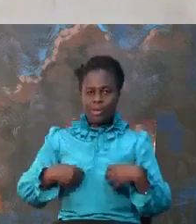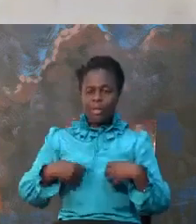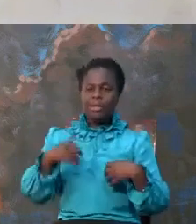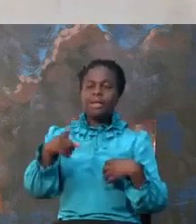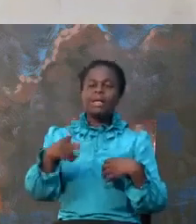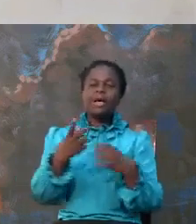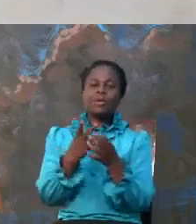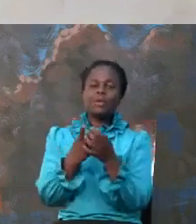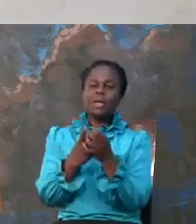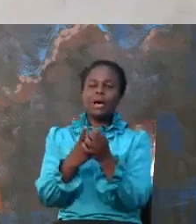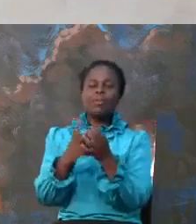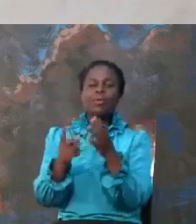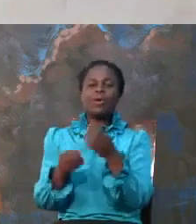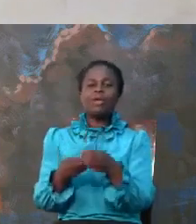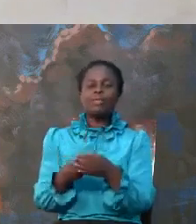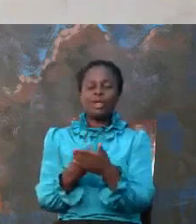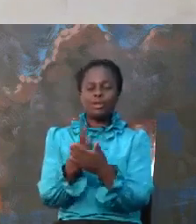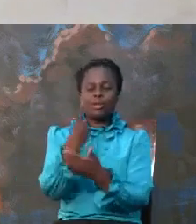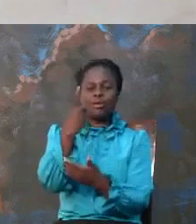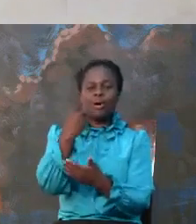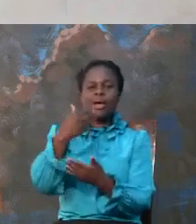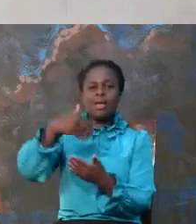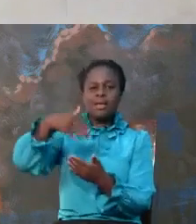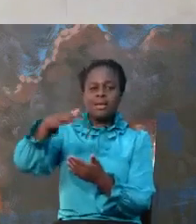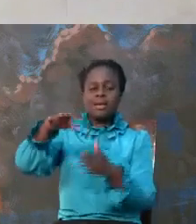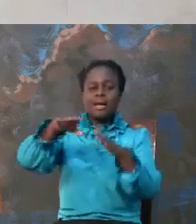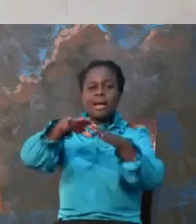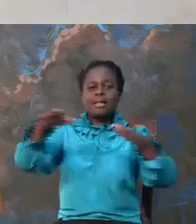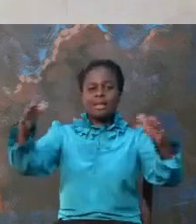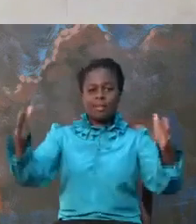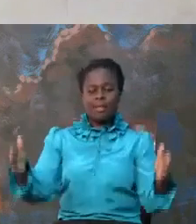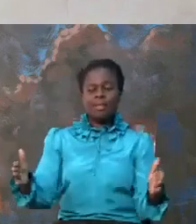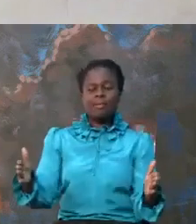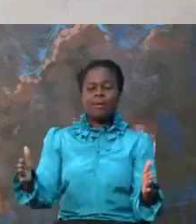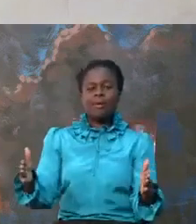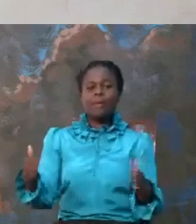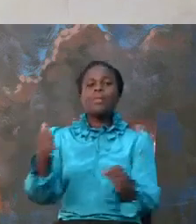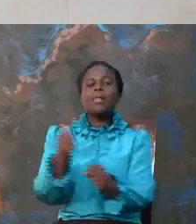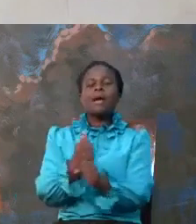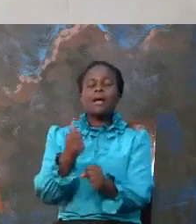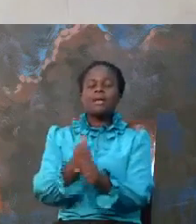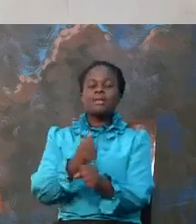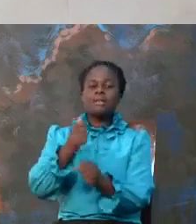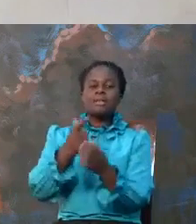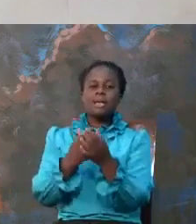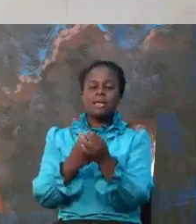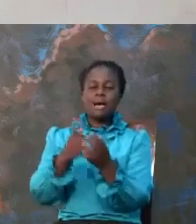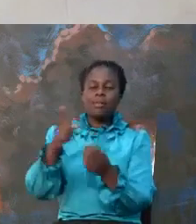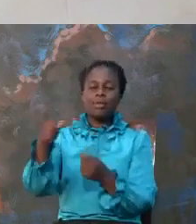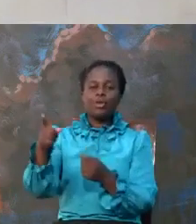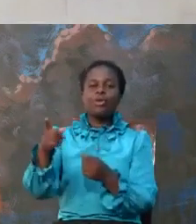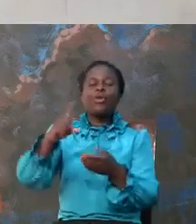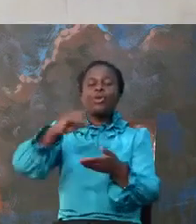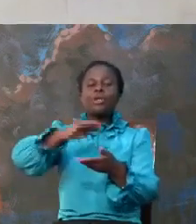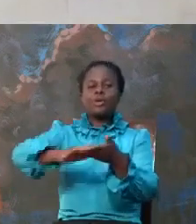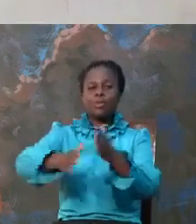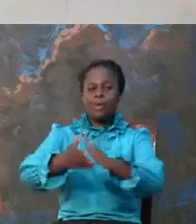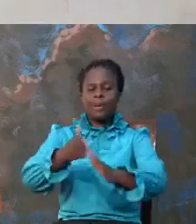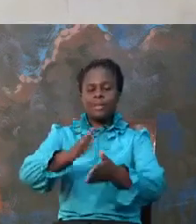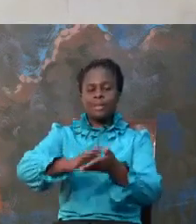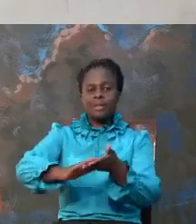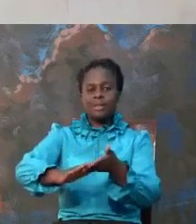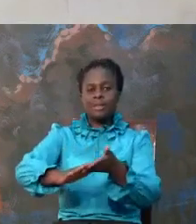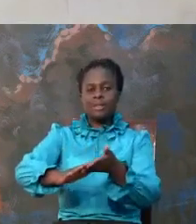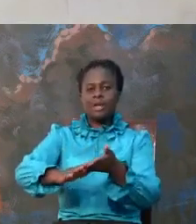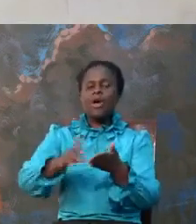damu nimeitoa iende kwenye madhabahu. Kazi yake ni kuwapatanisha. Kwa